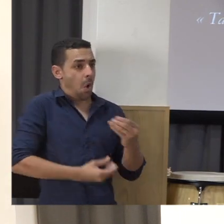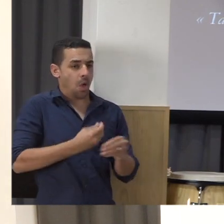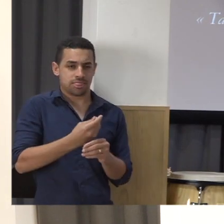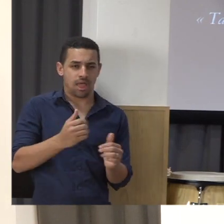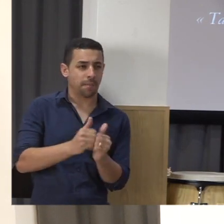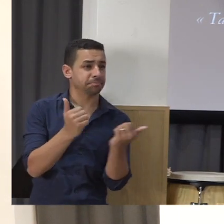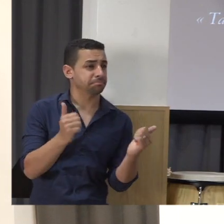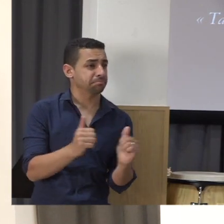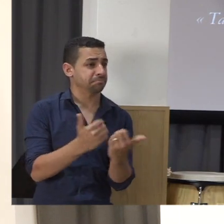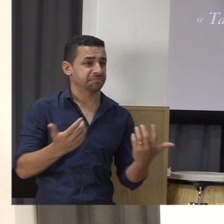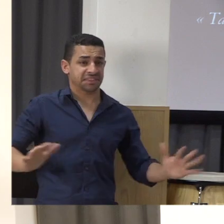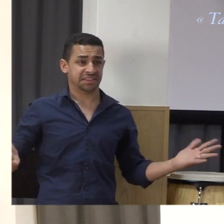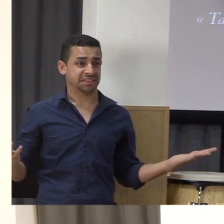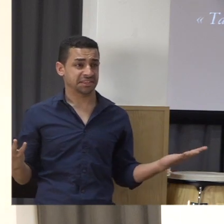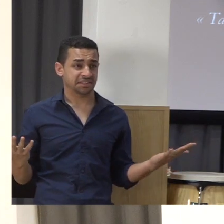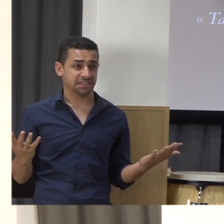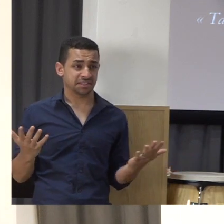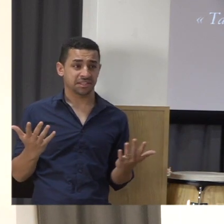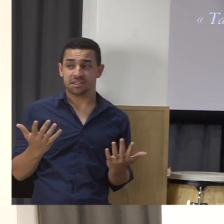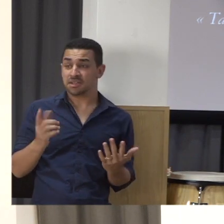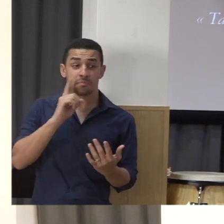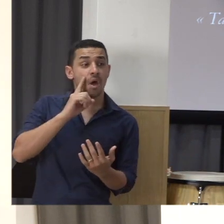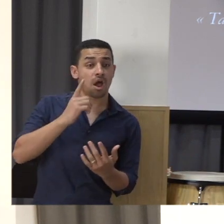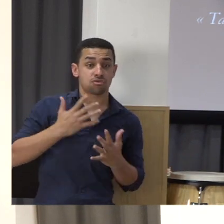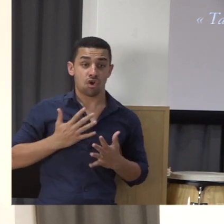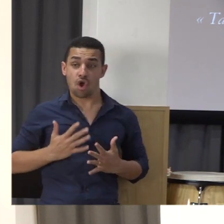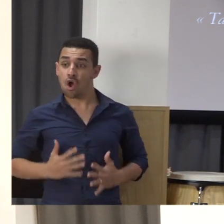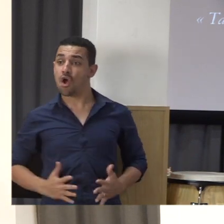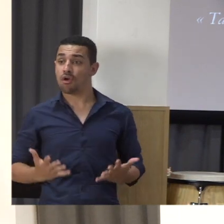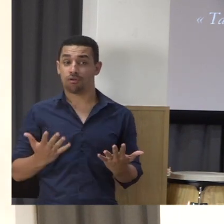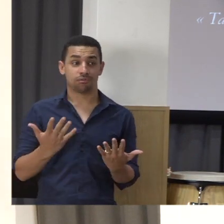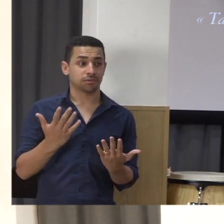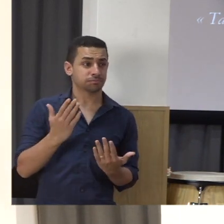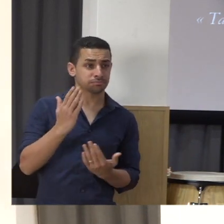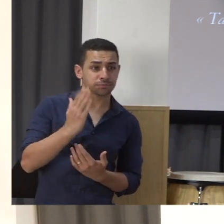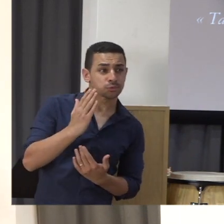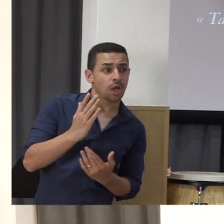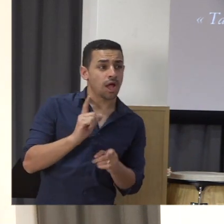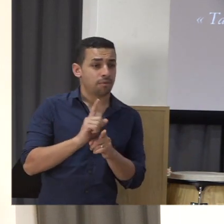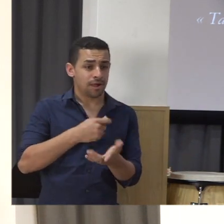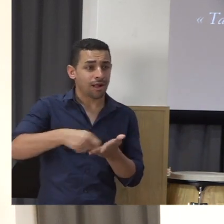abîmé. C'est normal parce que ton corps attend encore la rédemption.